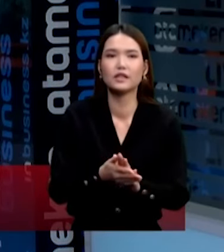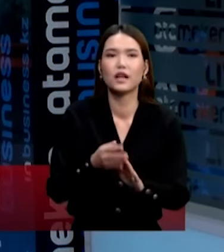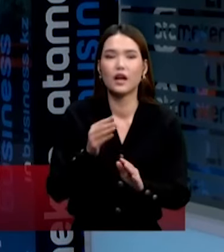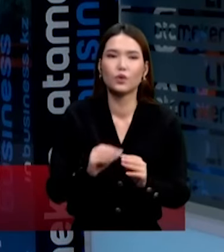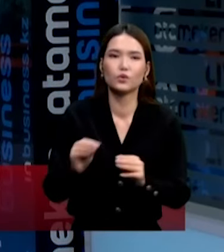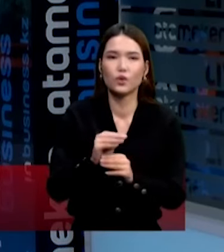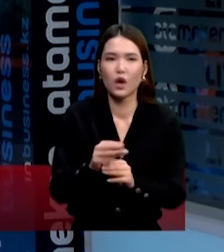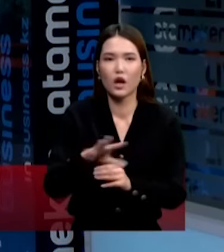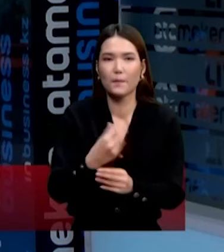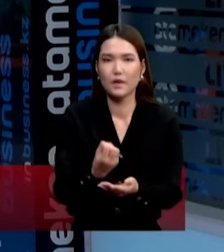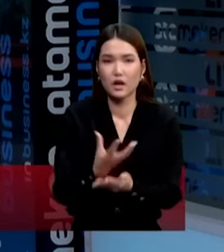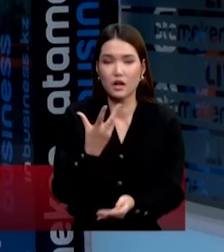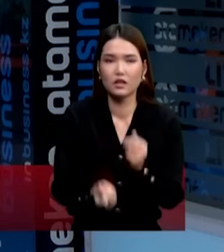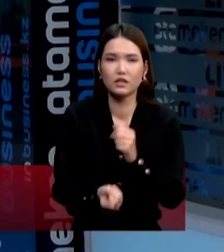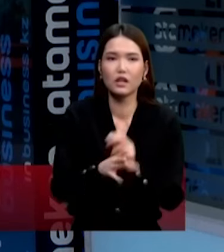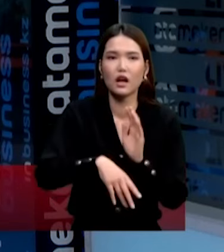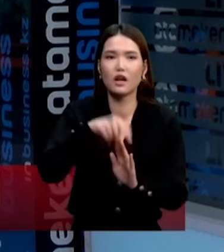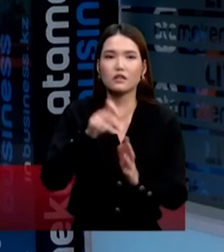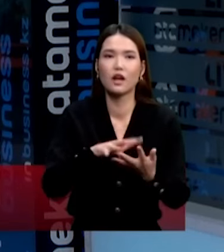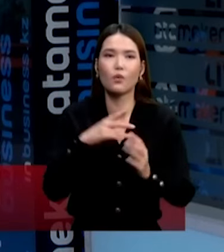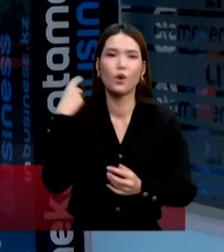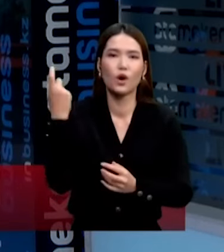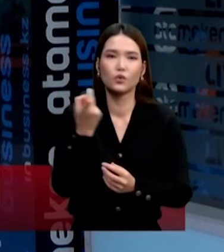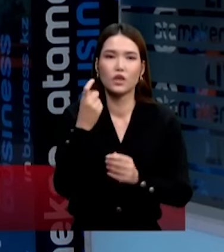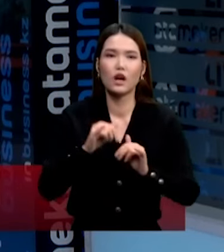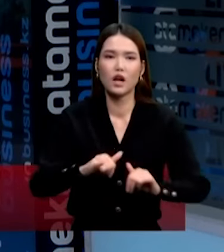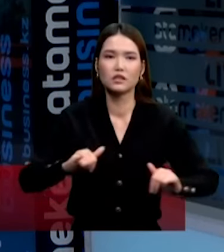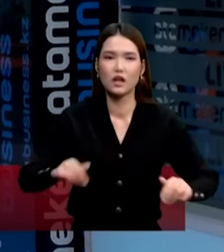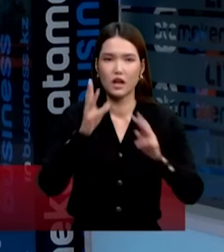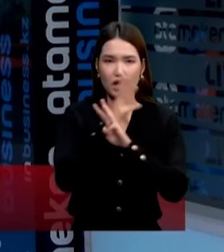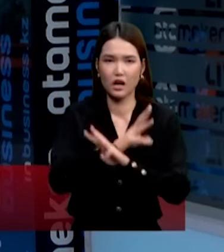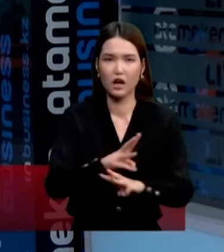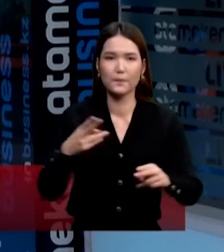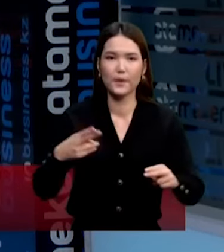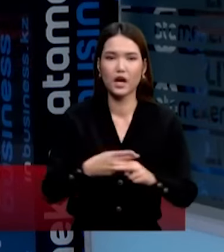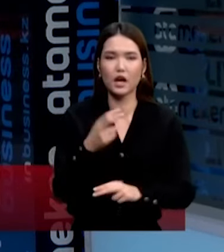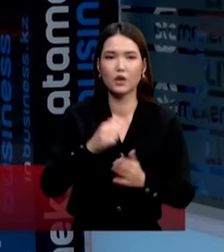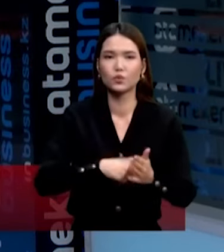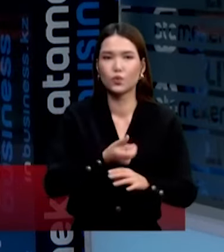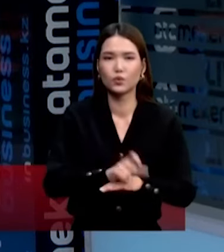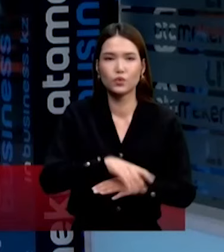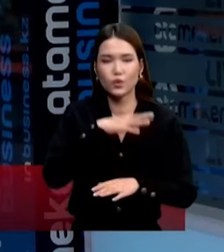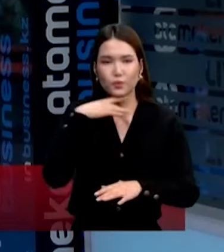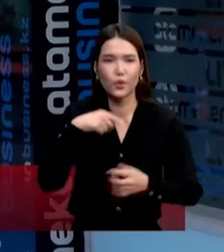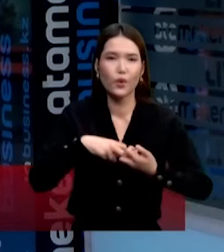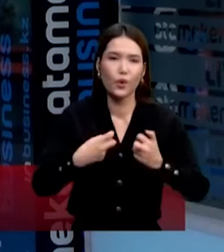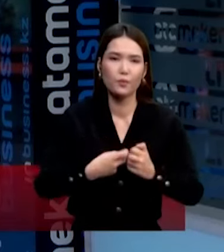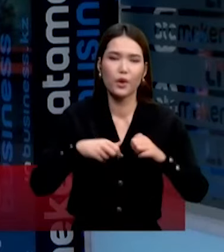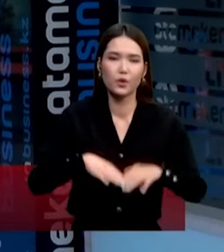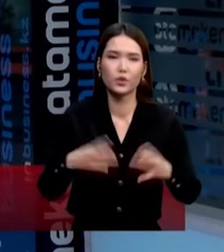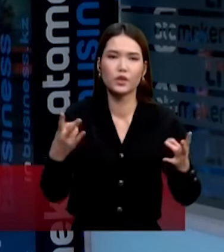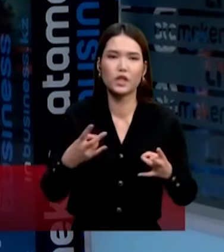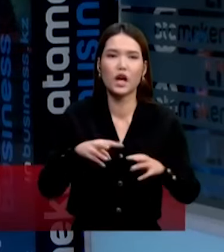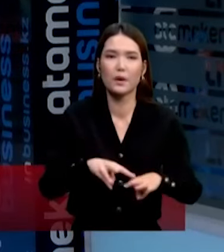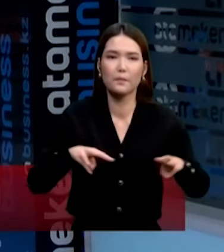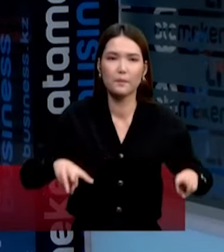қосылып, қымбатқа шыққан. Депутаттар ауыл шаруашылығын дамытуды қаржыландыруда осындай кедергілер көп дейді. Бұл мәселелерді шешу үшін